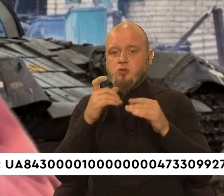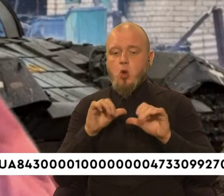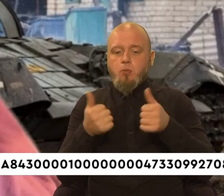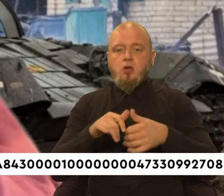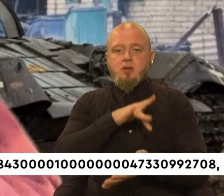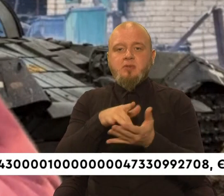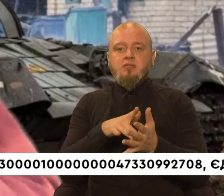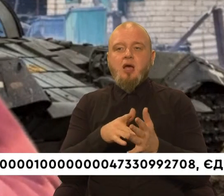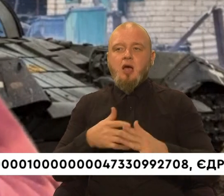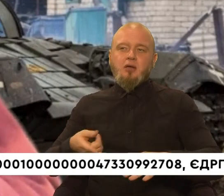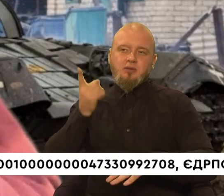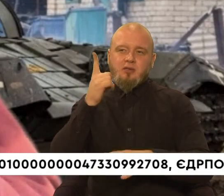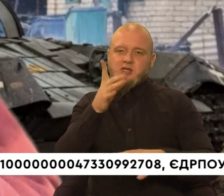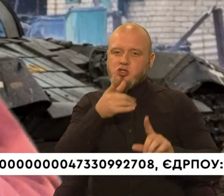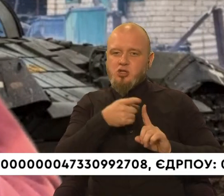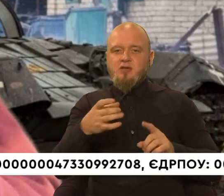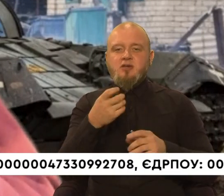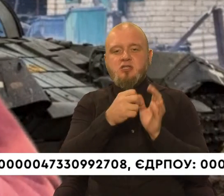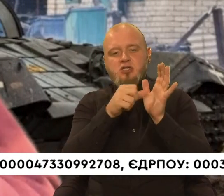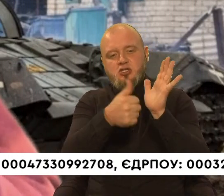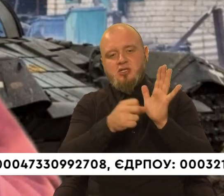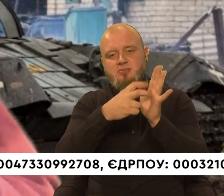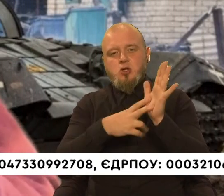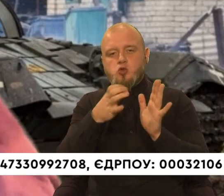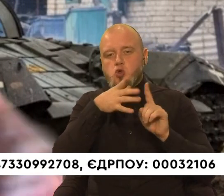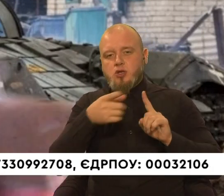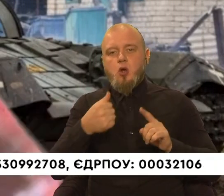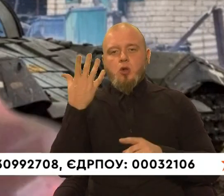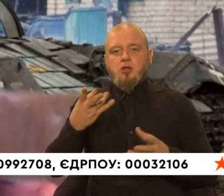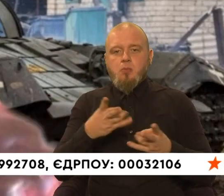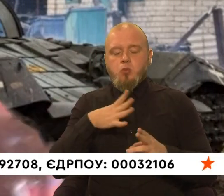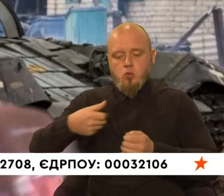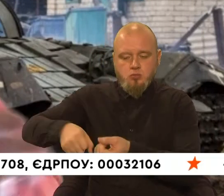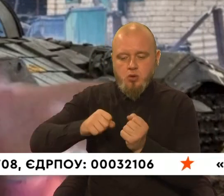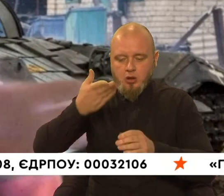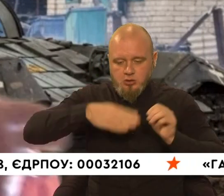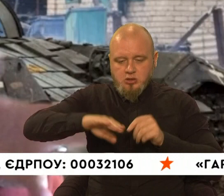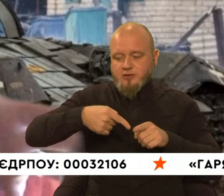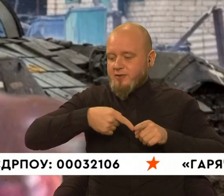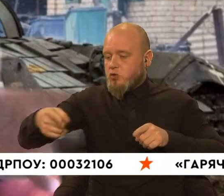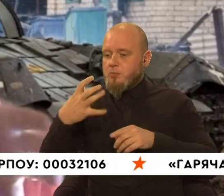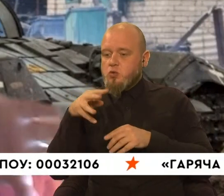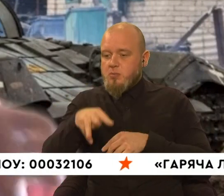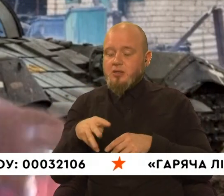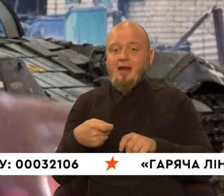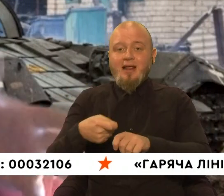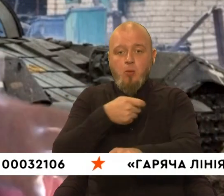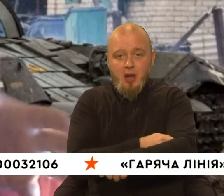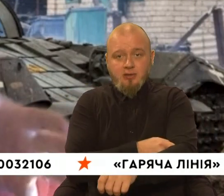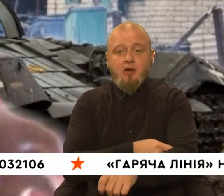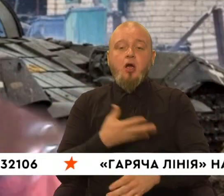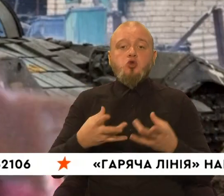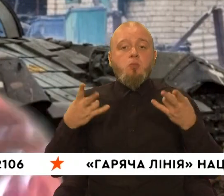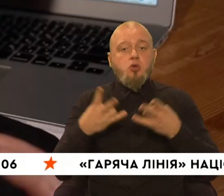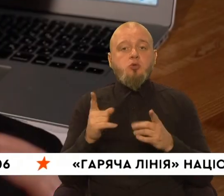у середньовіччі 16-17 століття, коли треба було викопувати траншеї завдовжки 500 метрів, кілометр, якщо